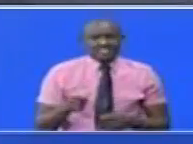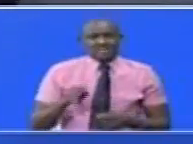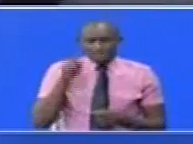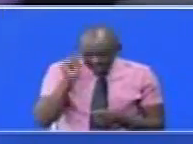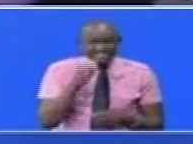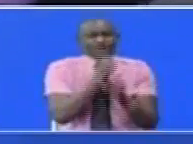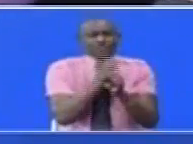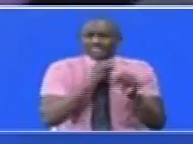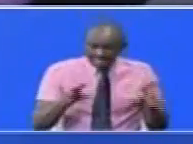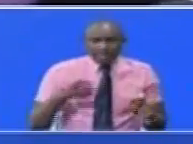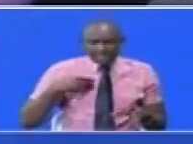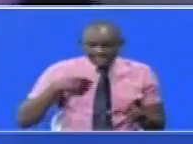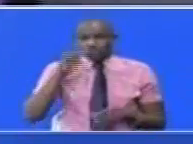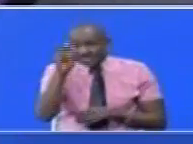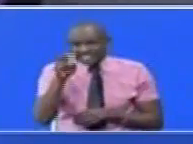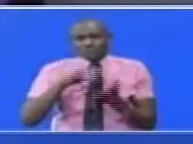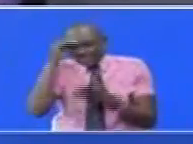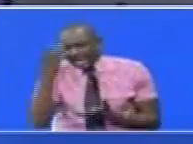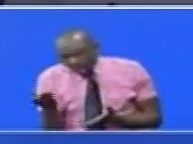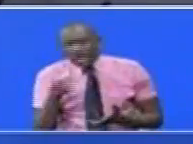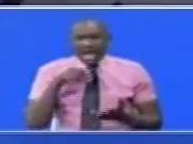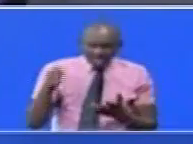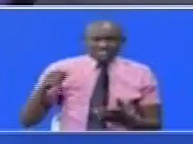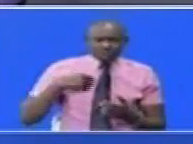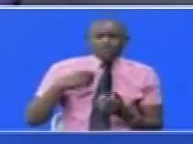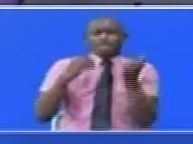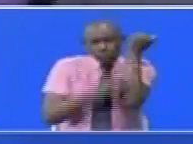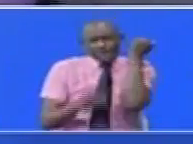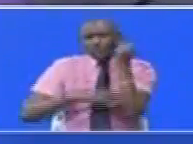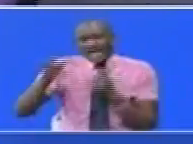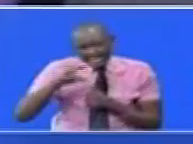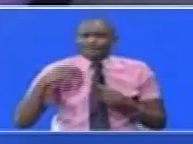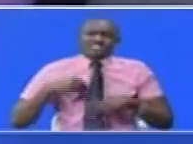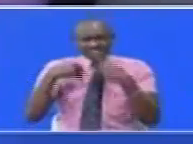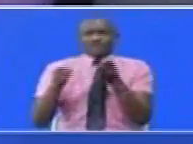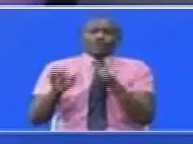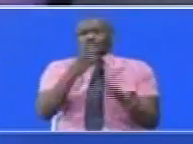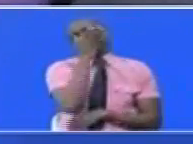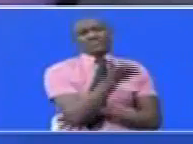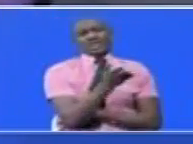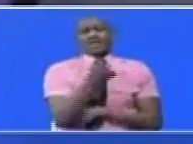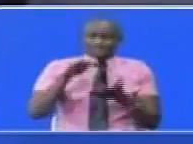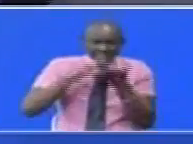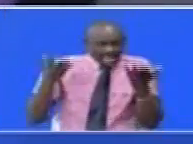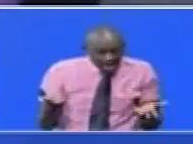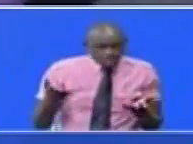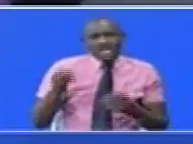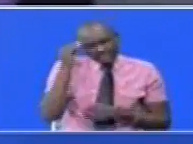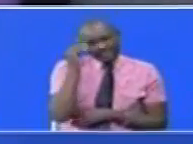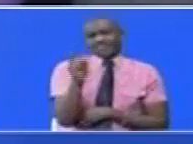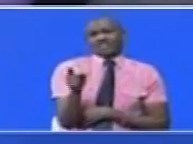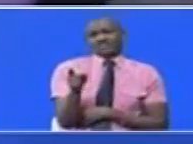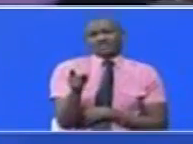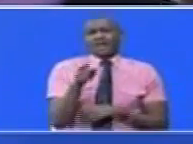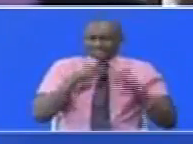kwa performance, lakini wanafunzi waangaliwe. Wale ambao wanatoka katika sehemu duni ambao wanafaa kupatiwa formative action wapatiwe hizo nafasi based on identification. Lakini